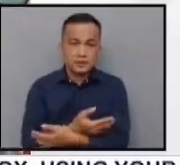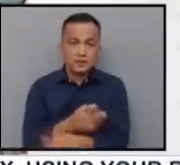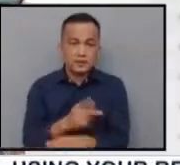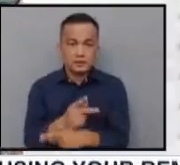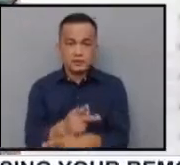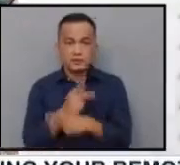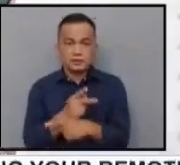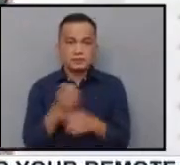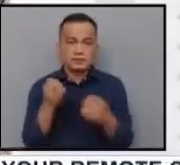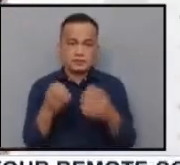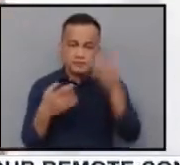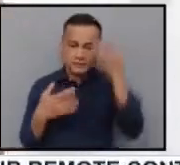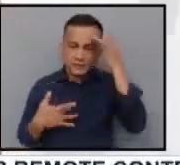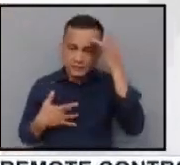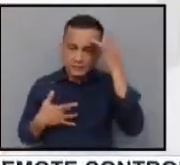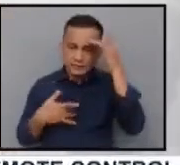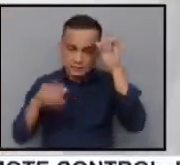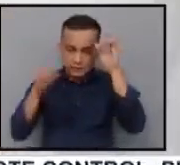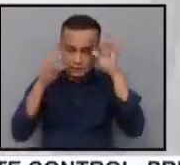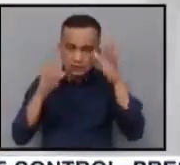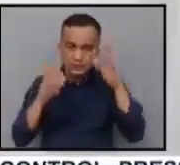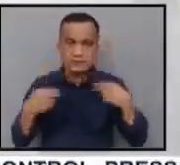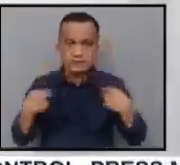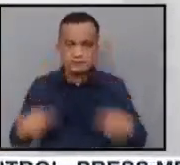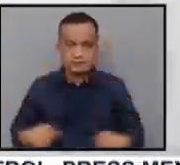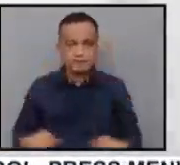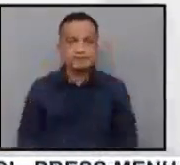maraming sakit na banta sa kalusugan.